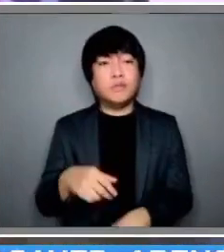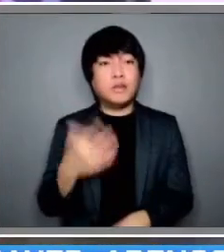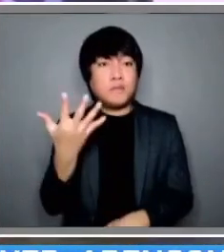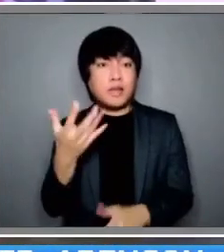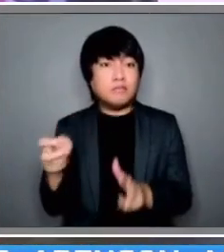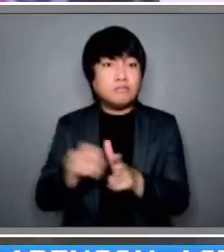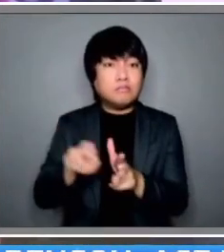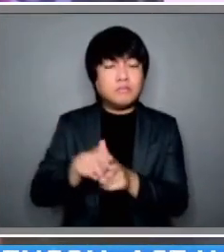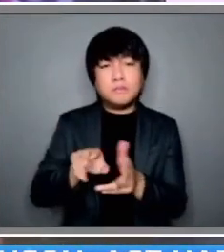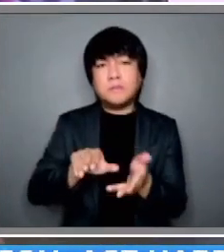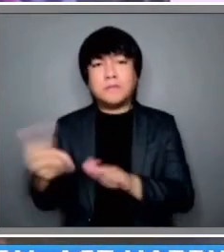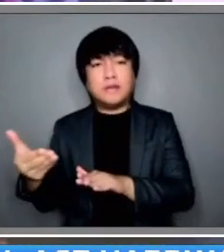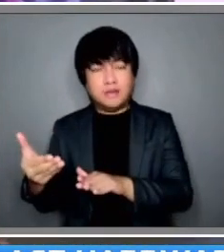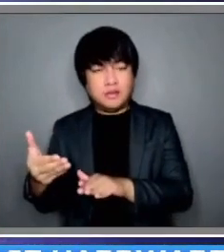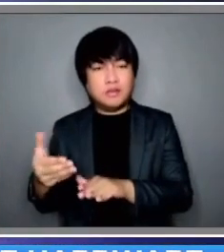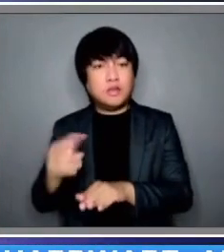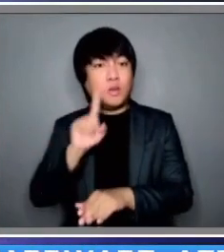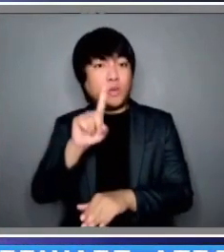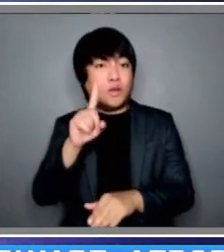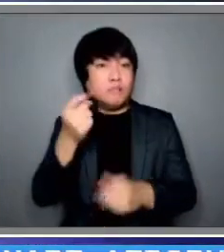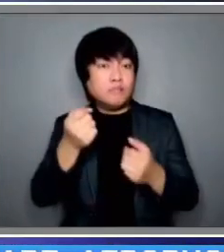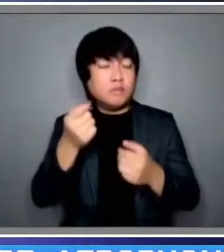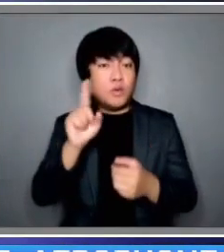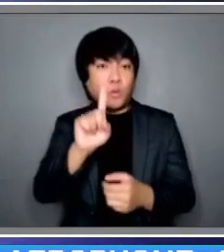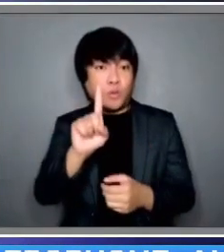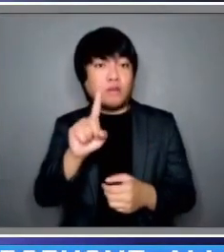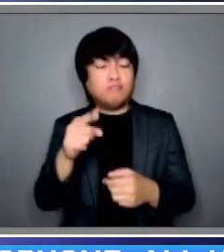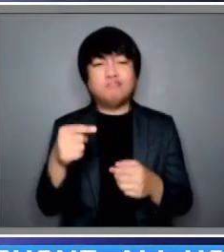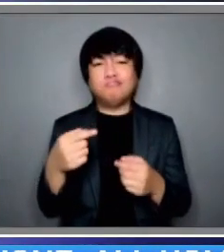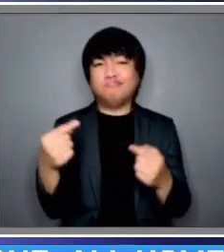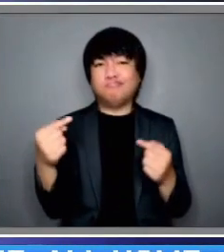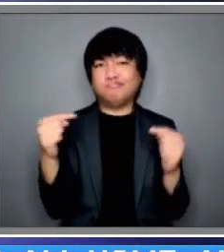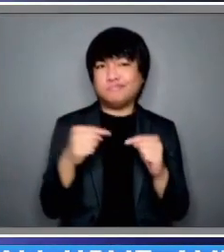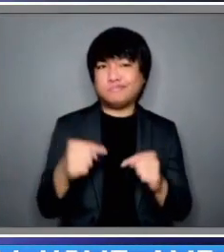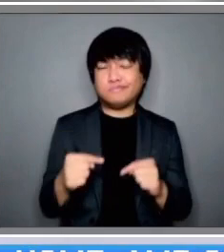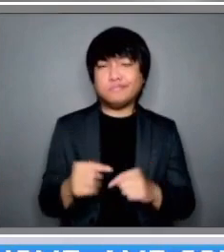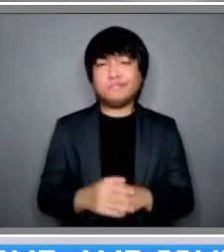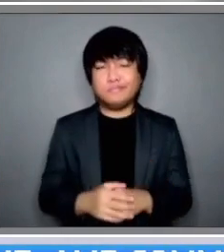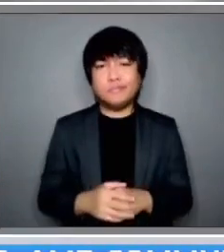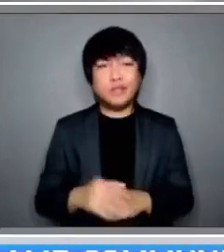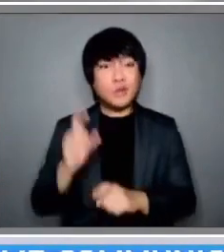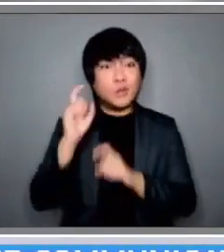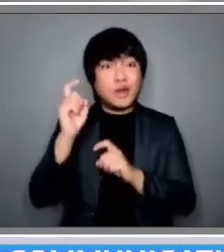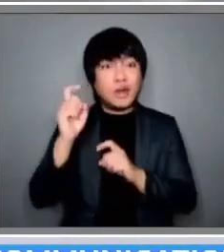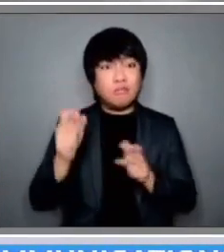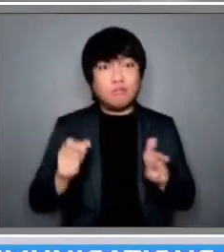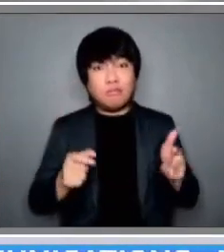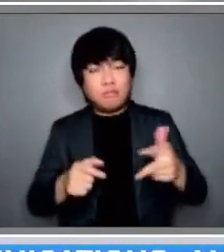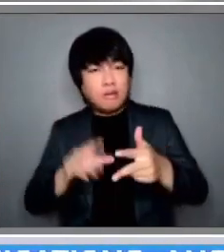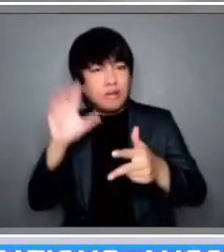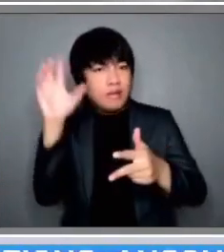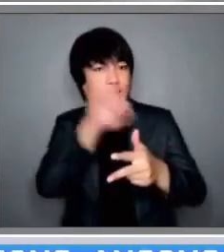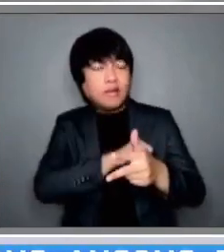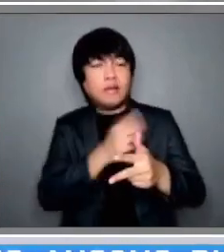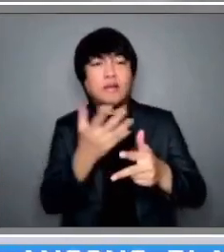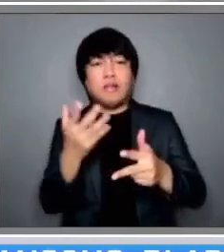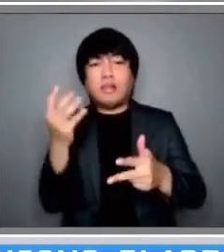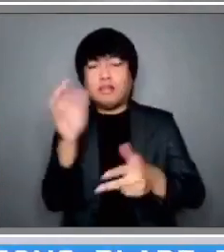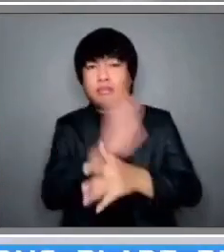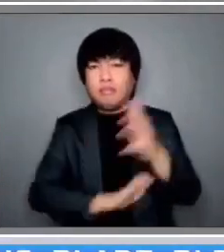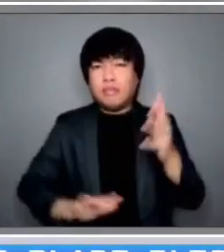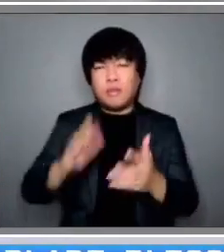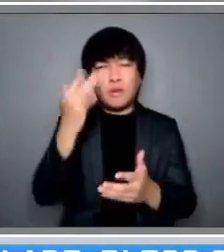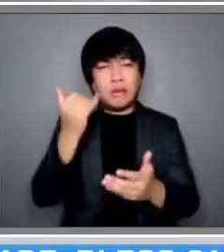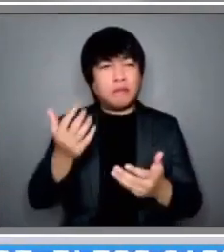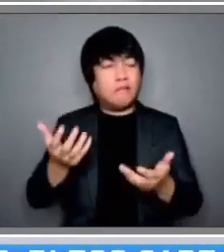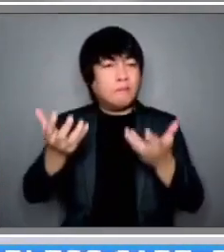isang pasahero ng AUV. Ayon sa driver ng nag-overtake na truck, hindi niya nakabig pabalik sa linya ang truck dahil sa bigat ng karga